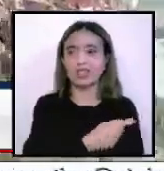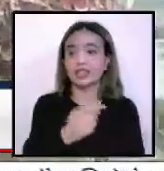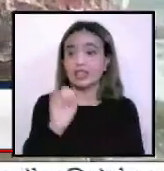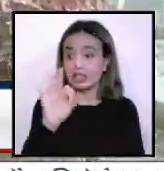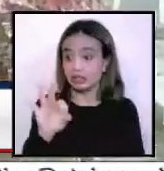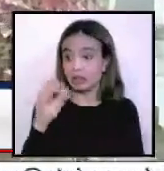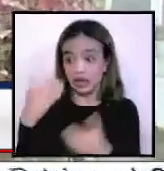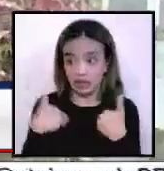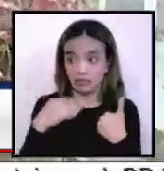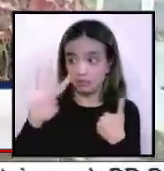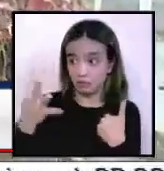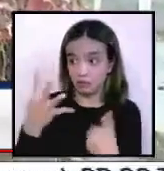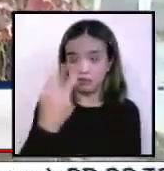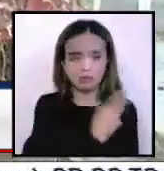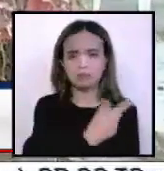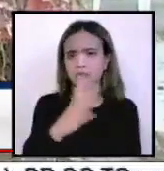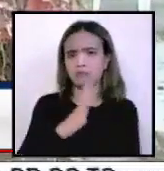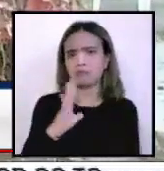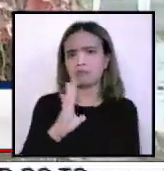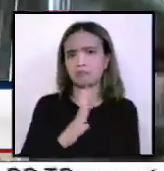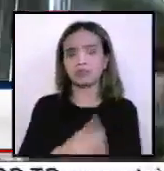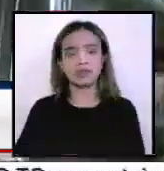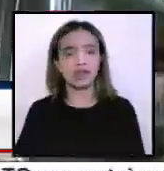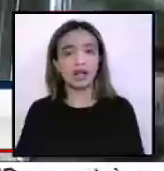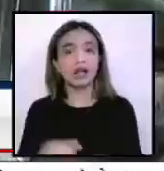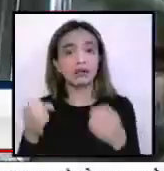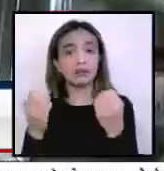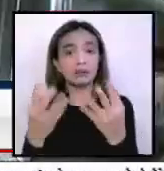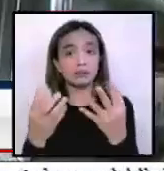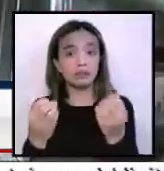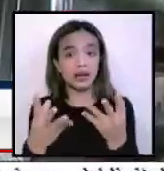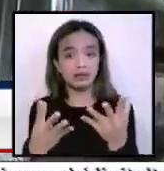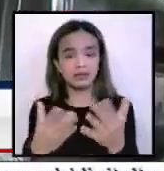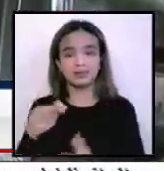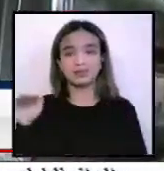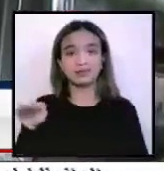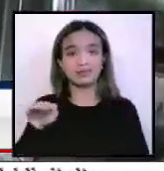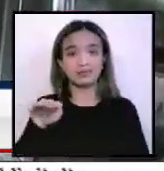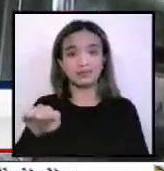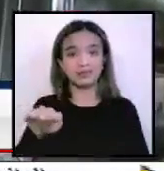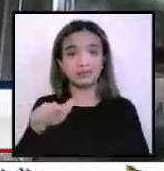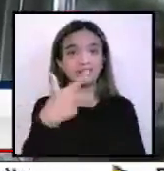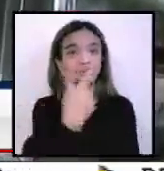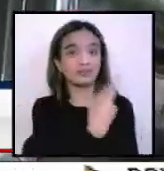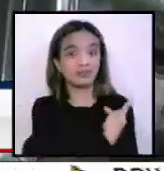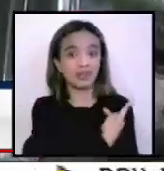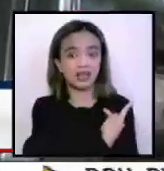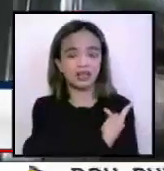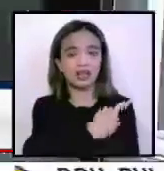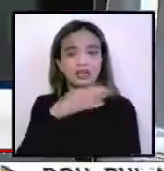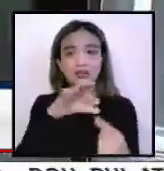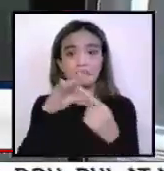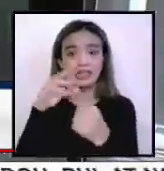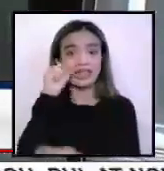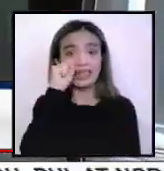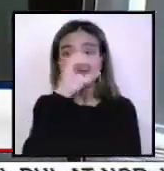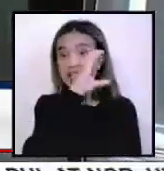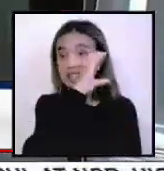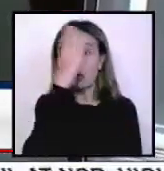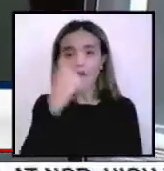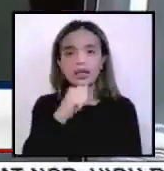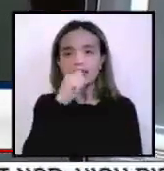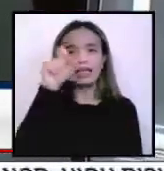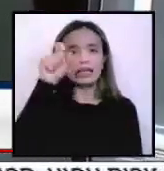okay. Marami rin ang nag-avail ng drive-through vaccination, lalo na ang mga senior citizen dahil hindi kailangang bumaba